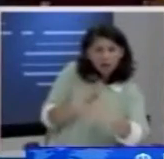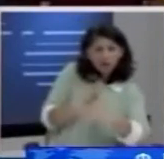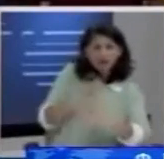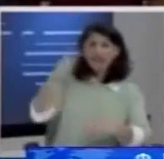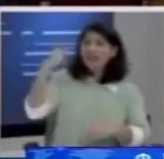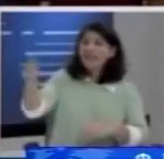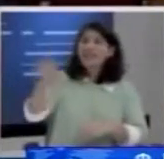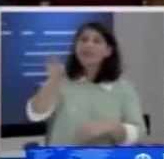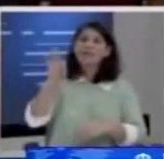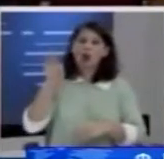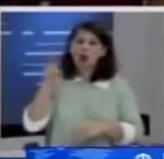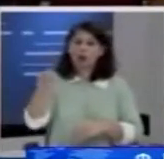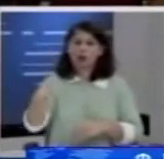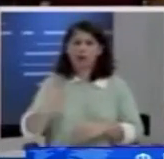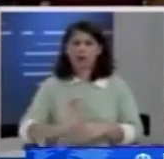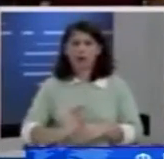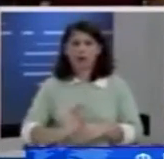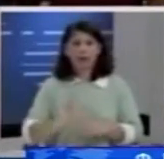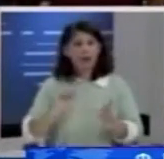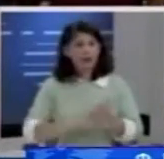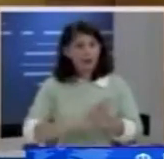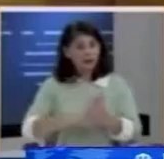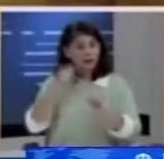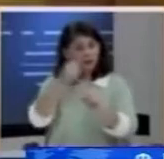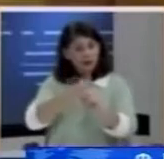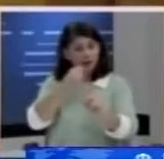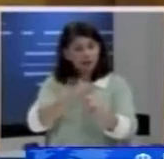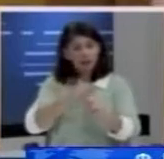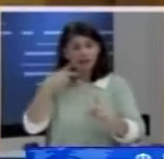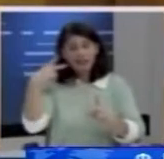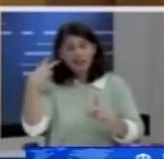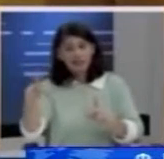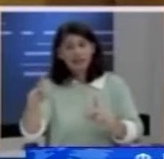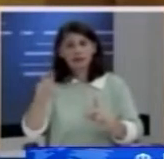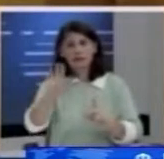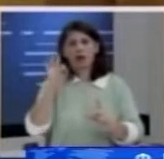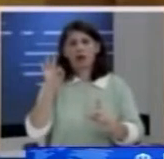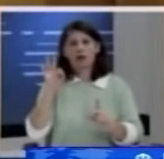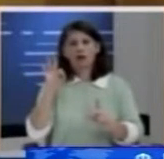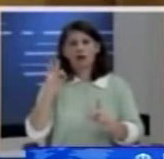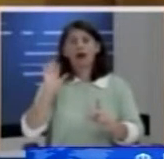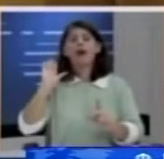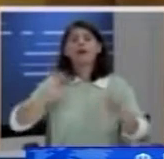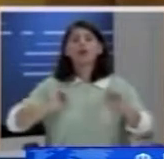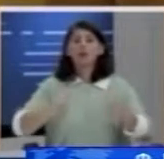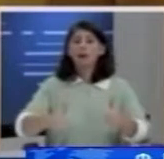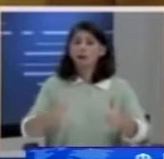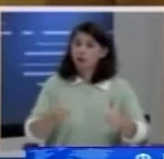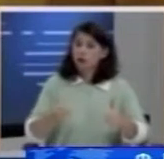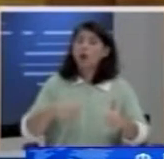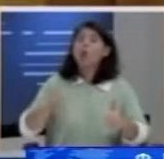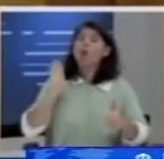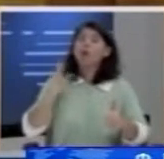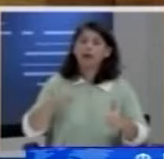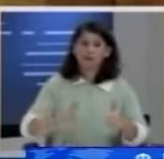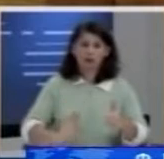Ήταν δική σας επιλογή. Και έπρεπε να υπερασπιστείτε τη δική σας επιλογή. Αλλά δεν τολμάτε να το κάνετε ούτε